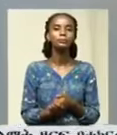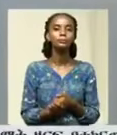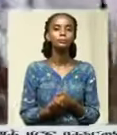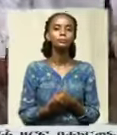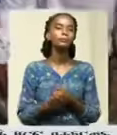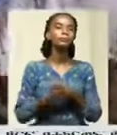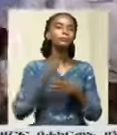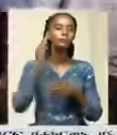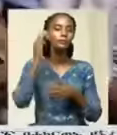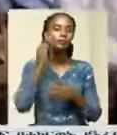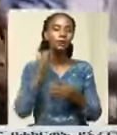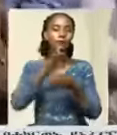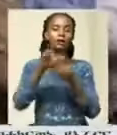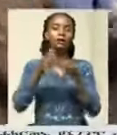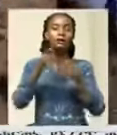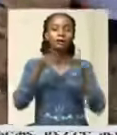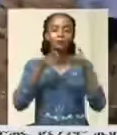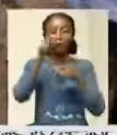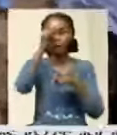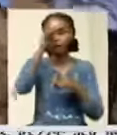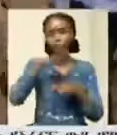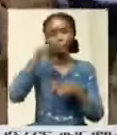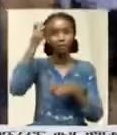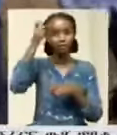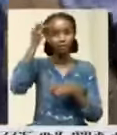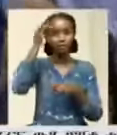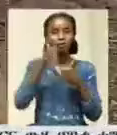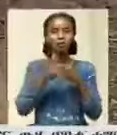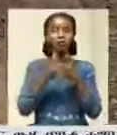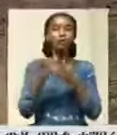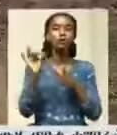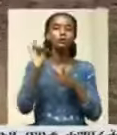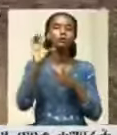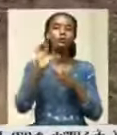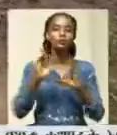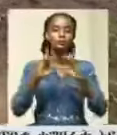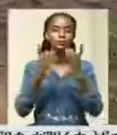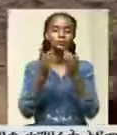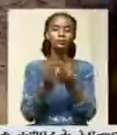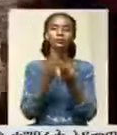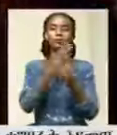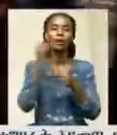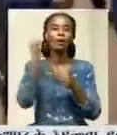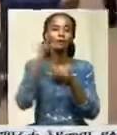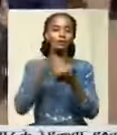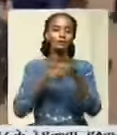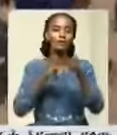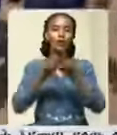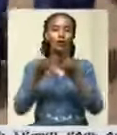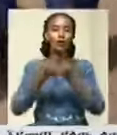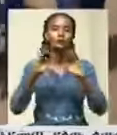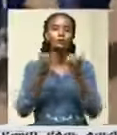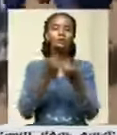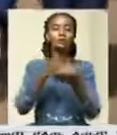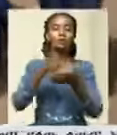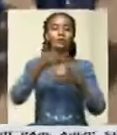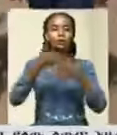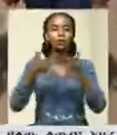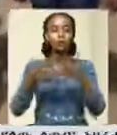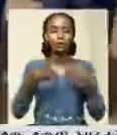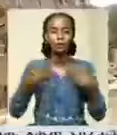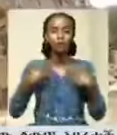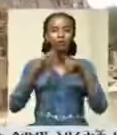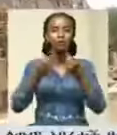በሲዳማ ክልል ርዕሰ መስተዳድር አቶ ደስታ ሌዳሞ የተመራ የልዑክ ቡድን በሐዋሳ ከተማ አስተዳደር የተለያዩ ክፍለ ከተሞች እየተገነቡ ያሉ